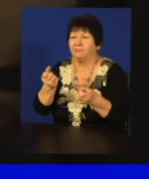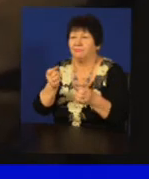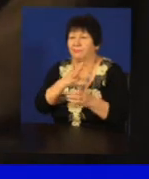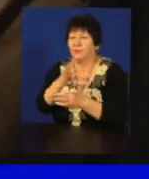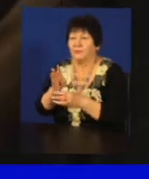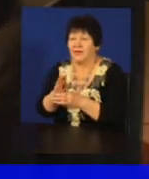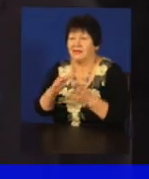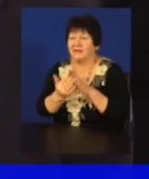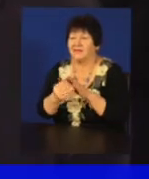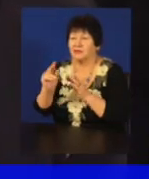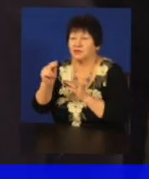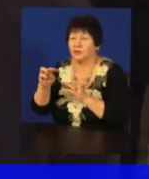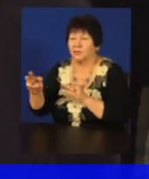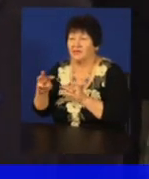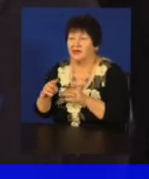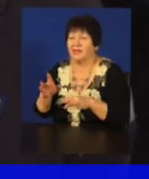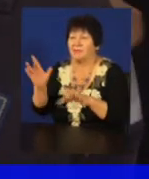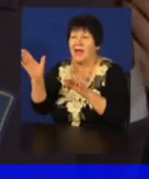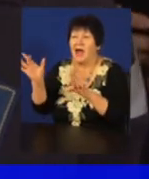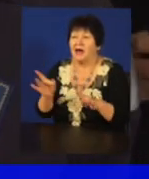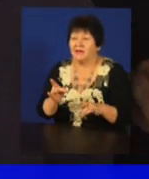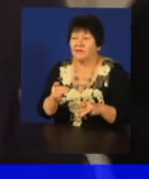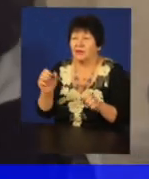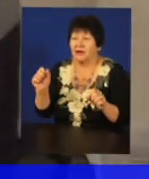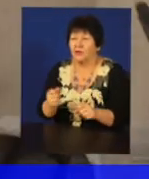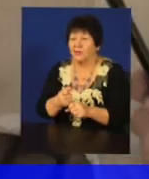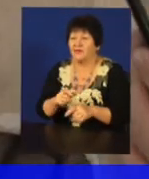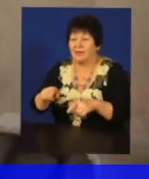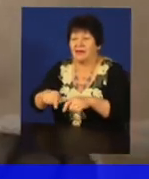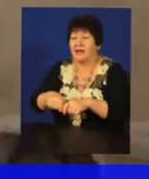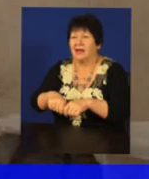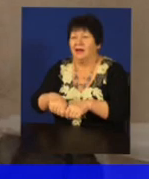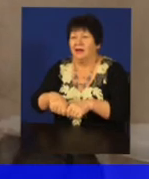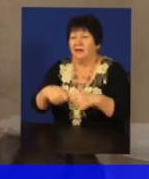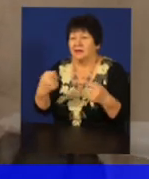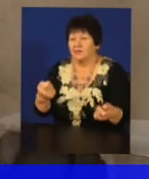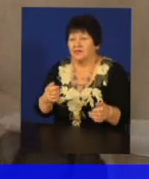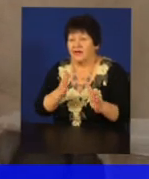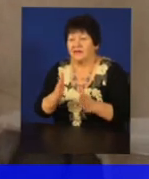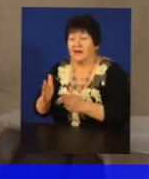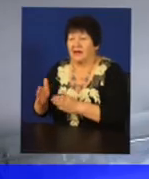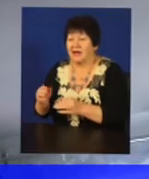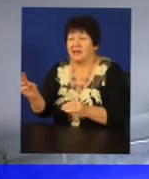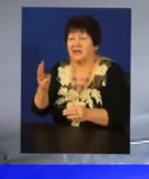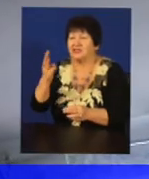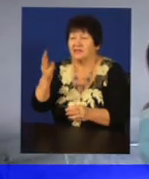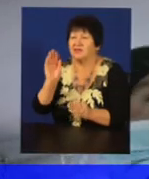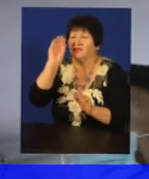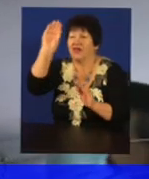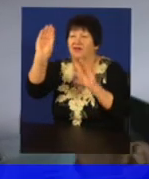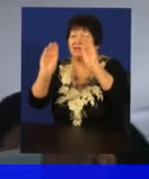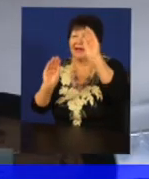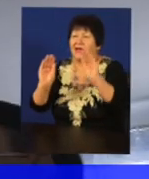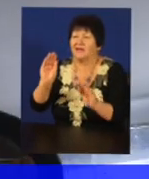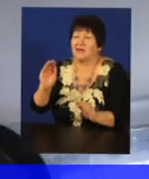locuitorii satului Cicurmingir despre riscurile posibile în urma încălcării regulilor de protecție antiincendiară și le instalează